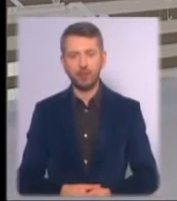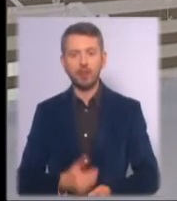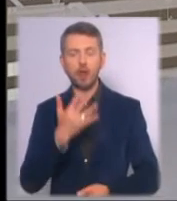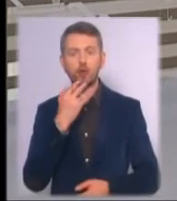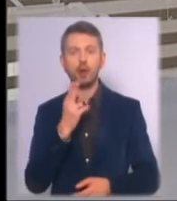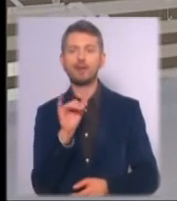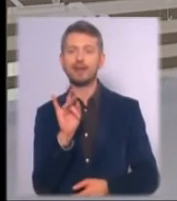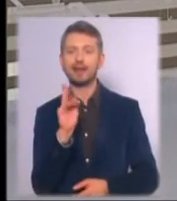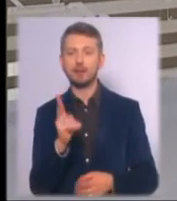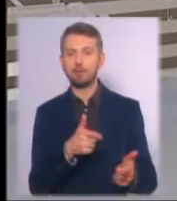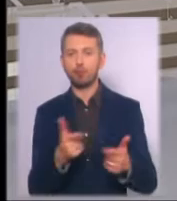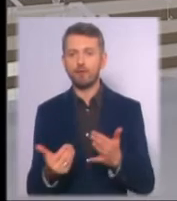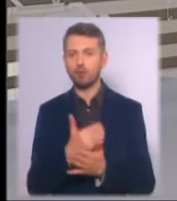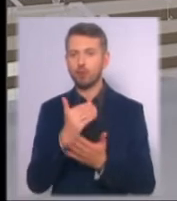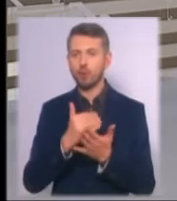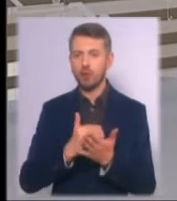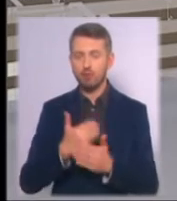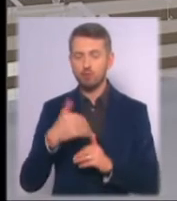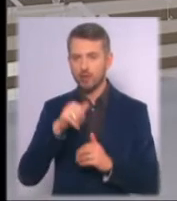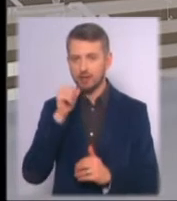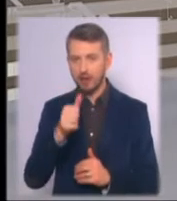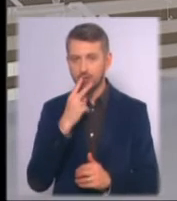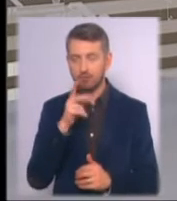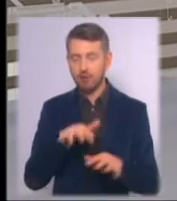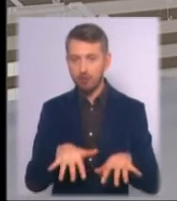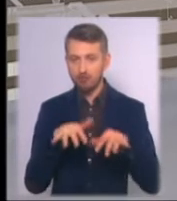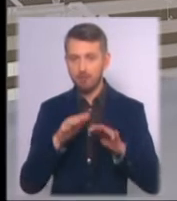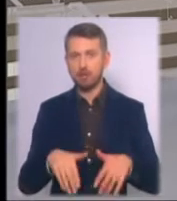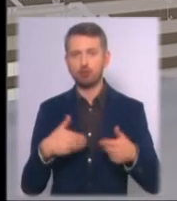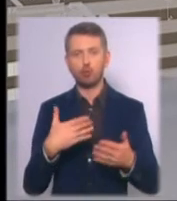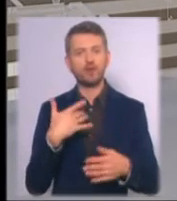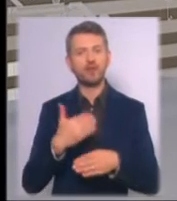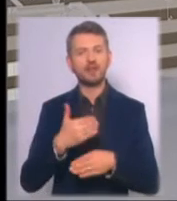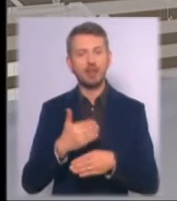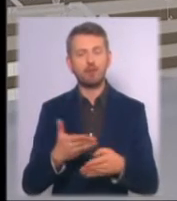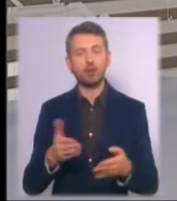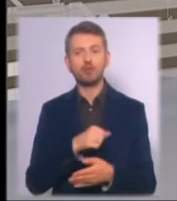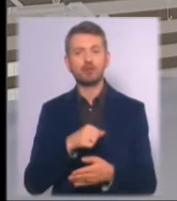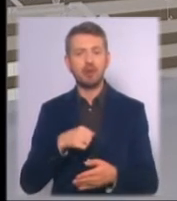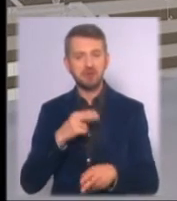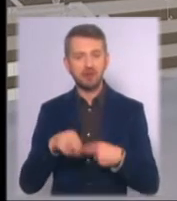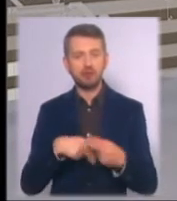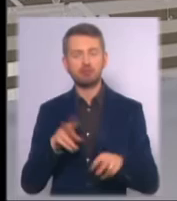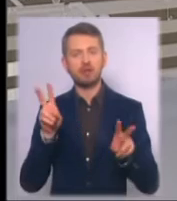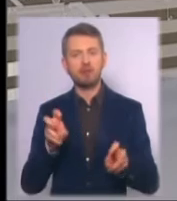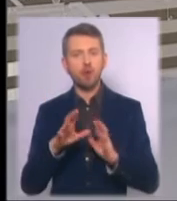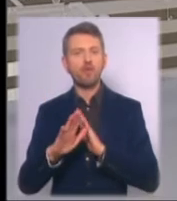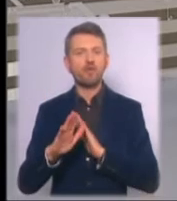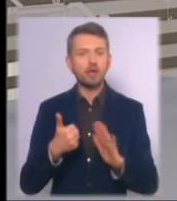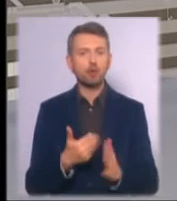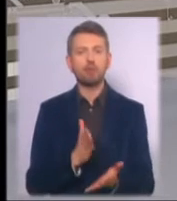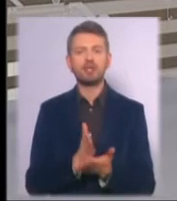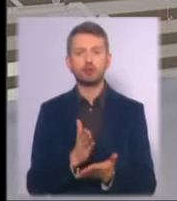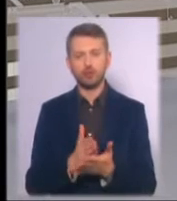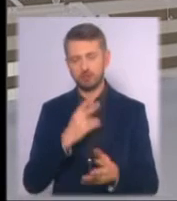Національний цирк підготував нову програму. Уже завтра глядачам презентують виставу, яку самі циркачі називають викликом існуючим